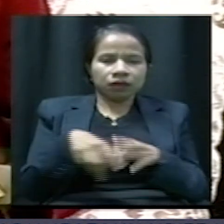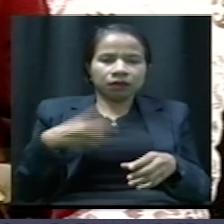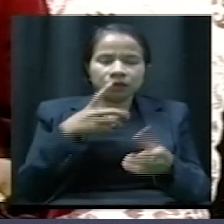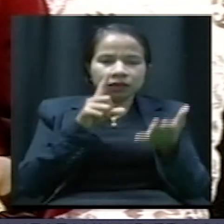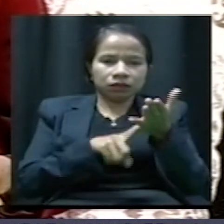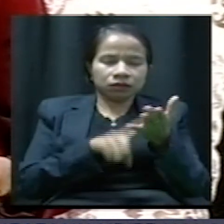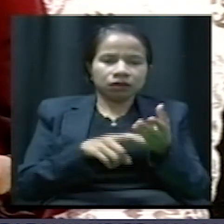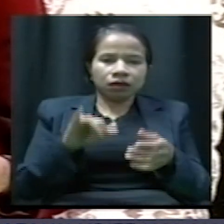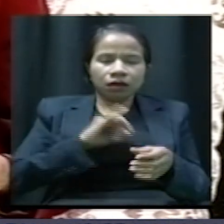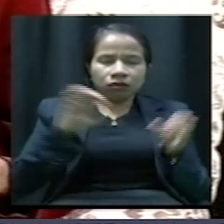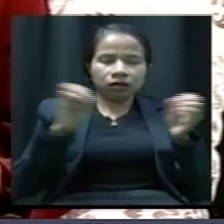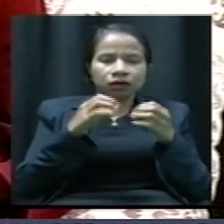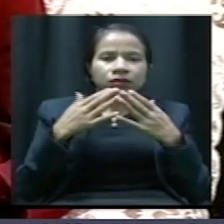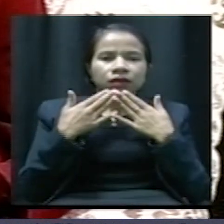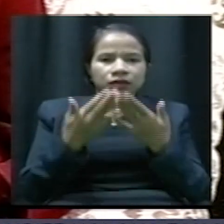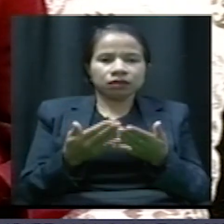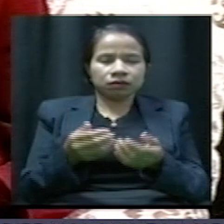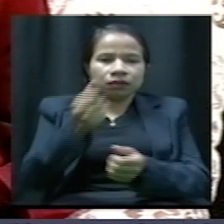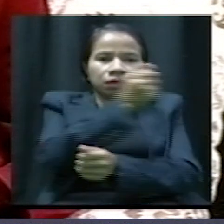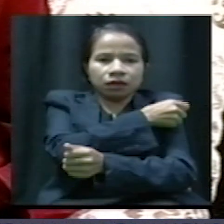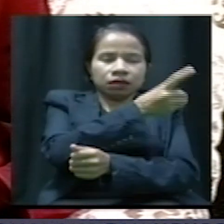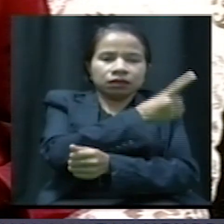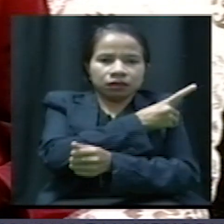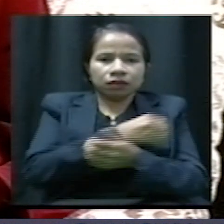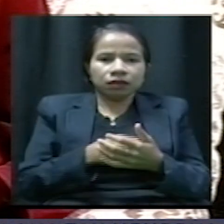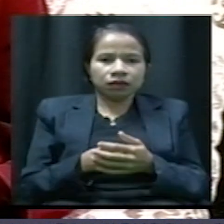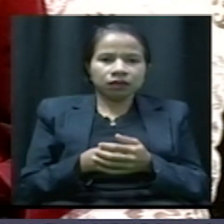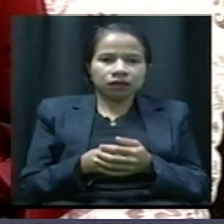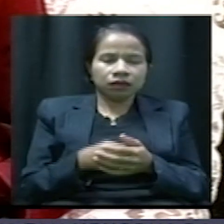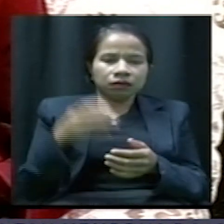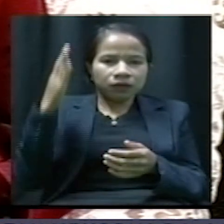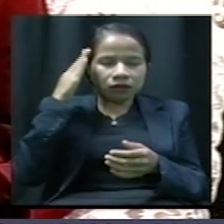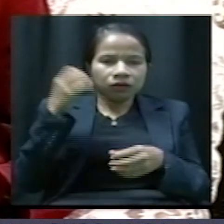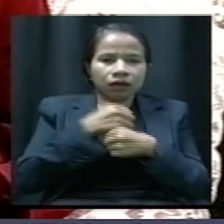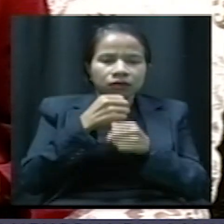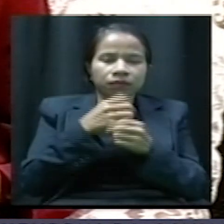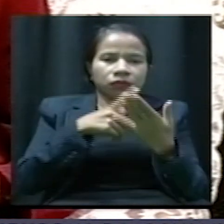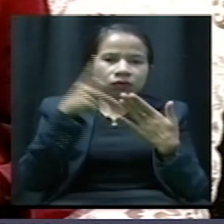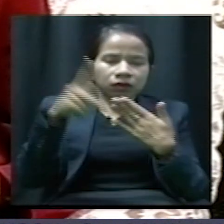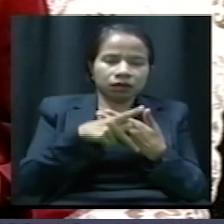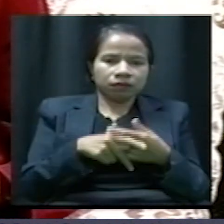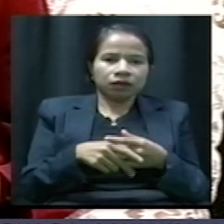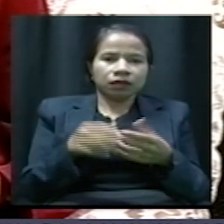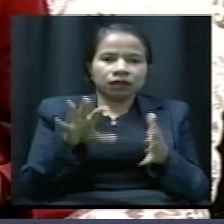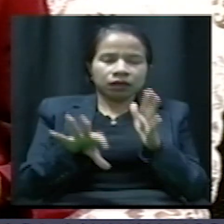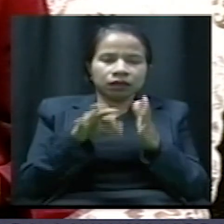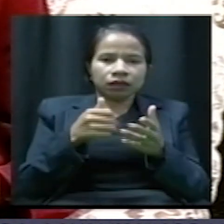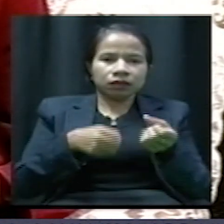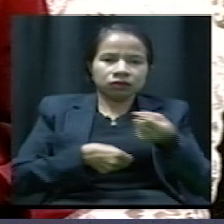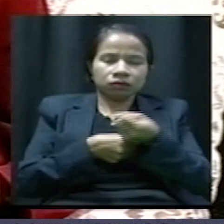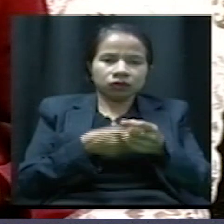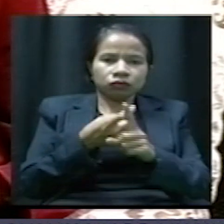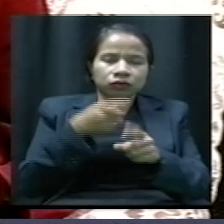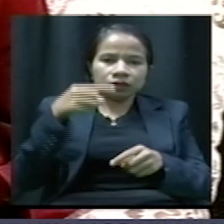amine diskusaun hausela halua agradece ba asosiasaun deficiencia timor leste nebe inicia ona programa idane nebe hetang apoyo